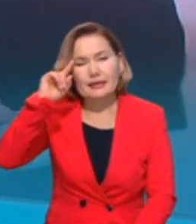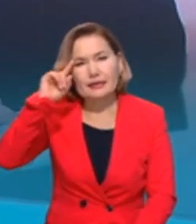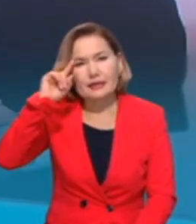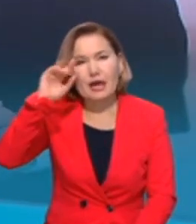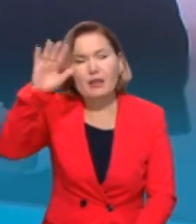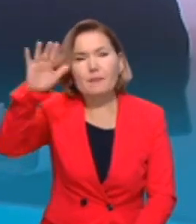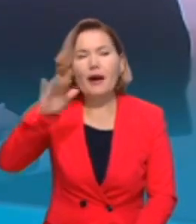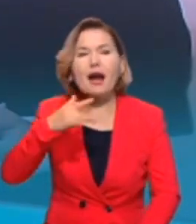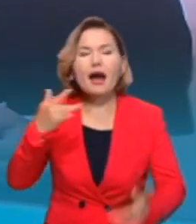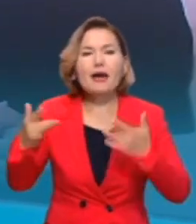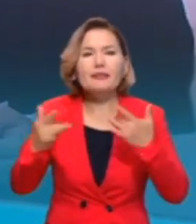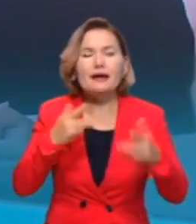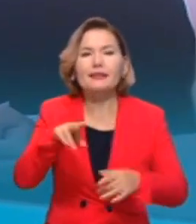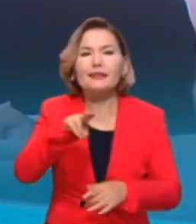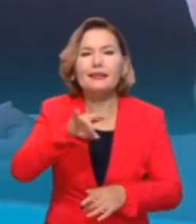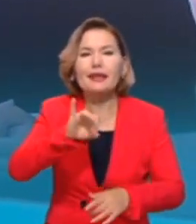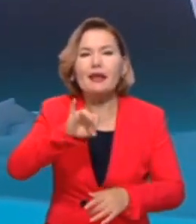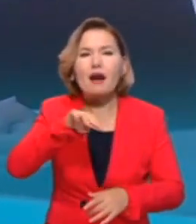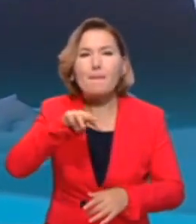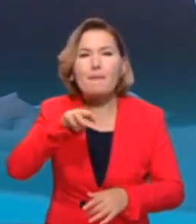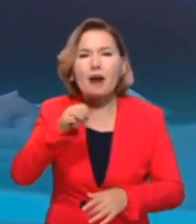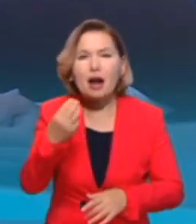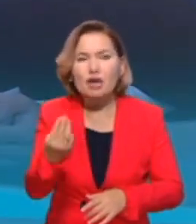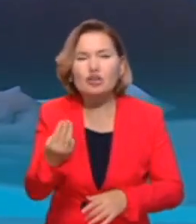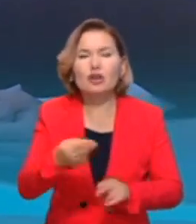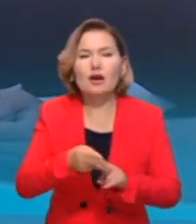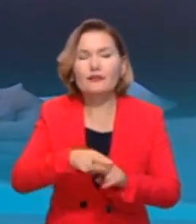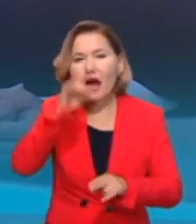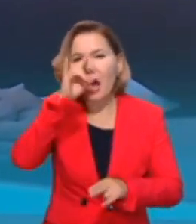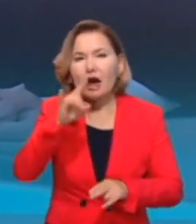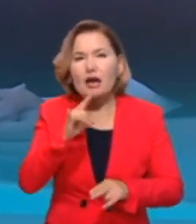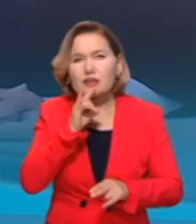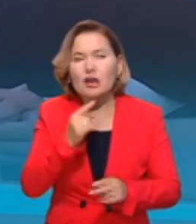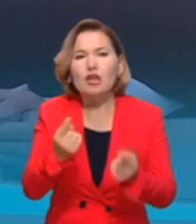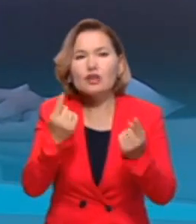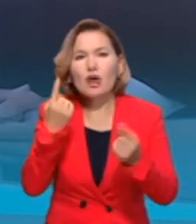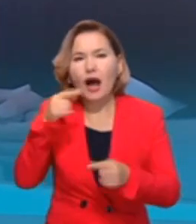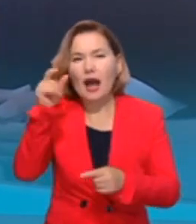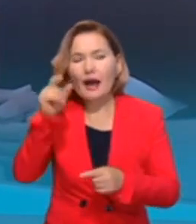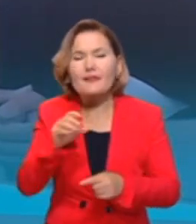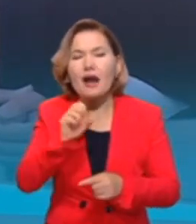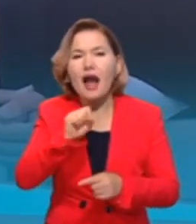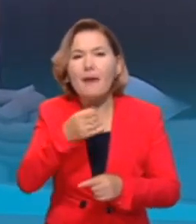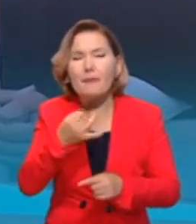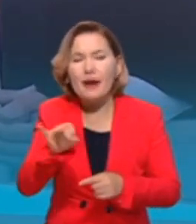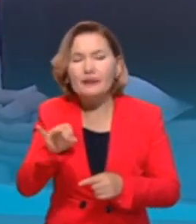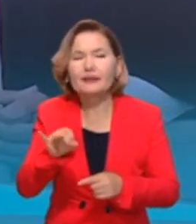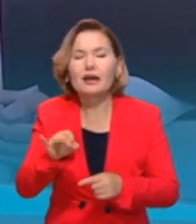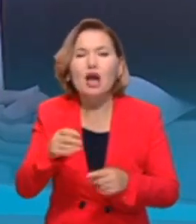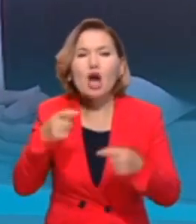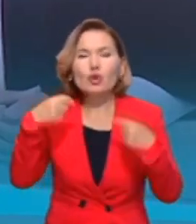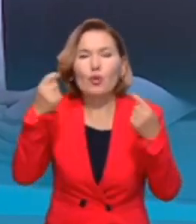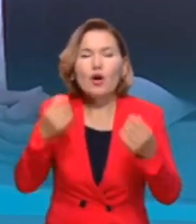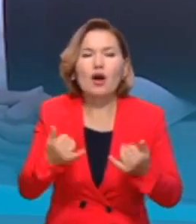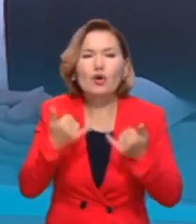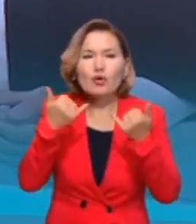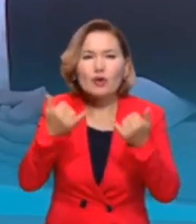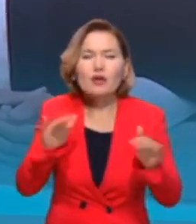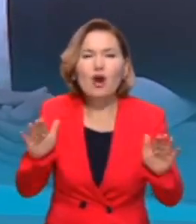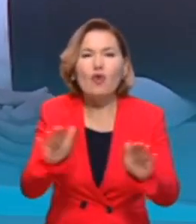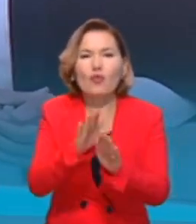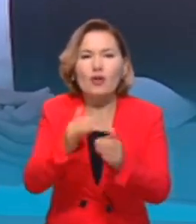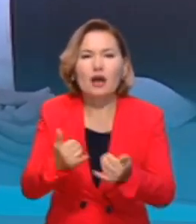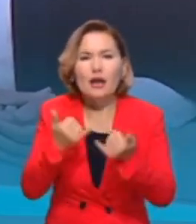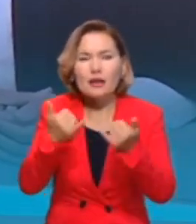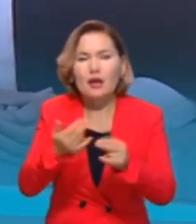Ел оралсақ, танымал әнші Димаш Құдайберген Қазақтың ұлы ақыны Абай Құнанбайұлының туған күні қарсаңында челлендж бастады. Бұл туралы әнші өзінің әлеуметтік